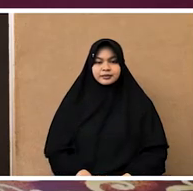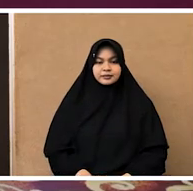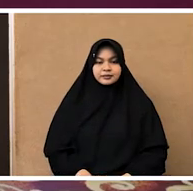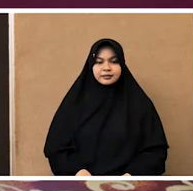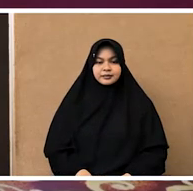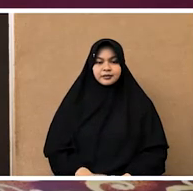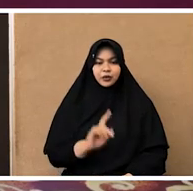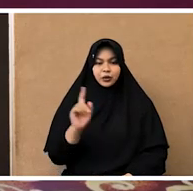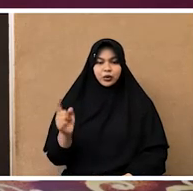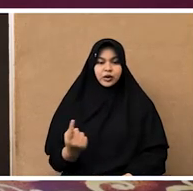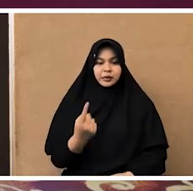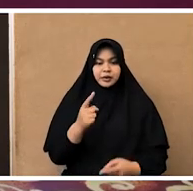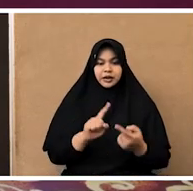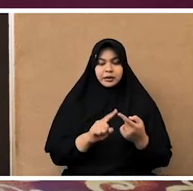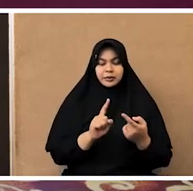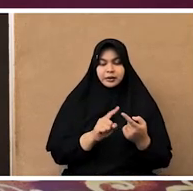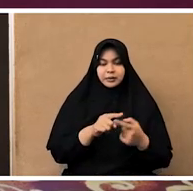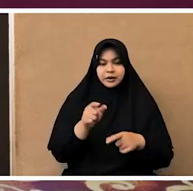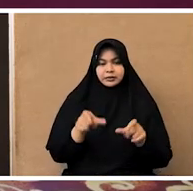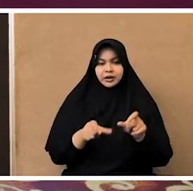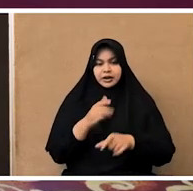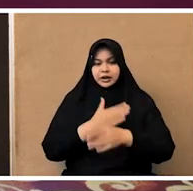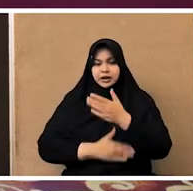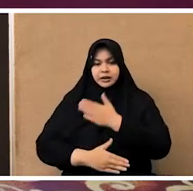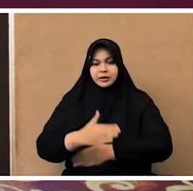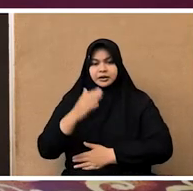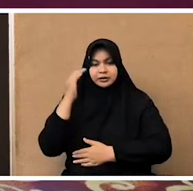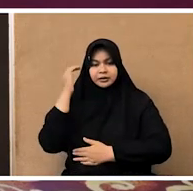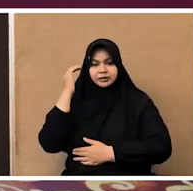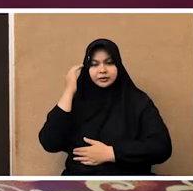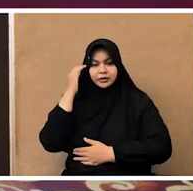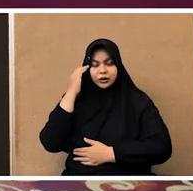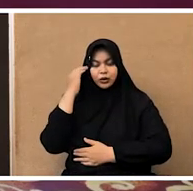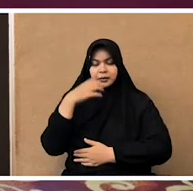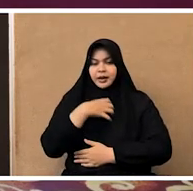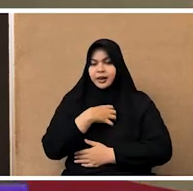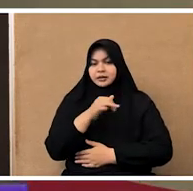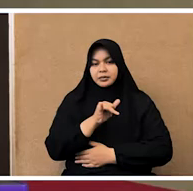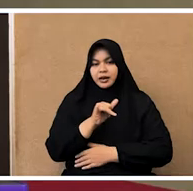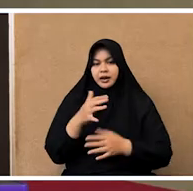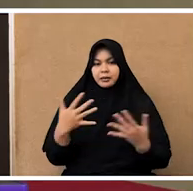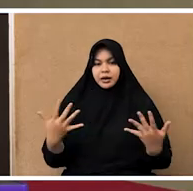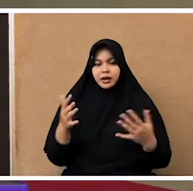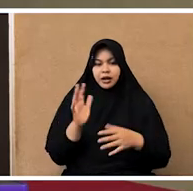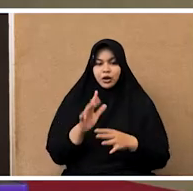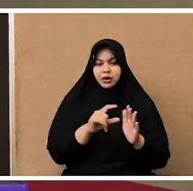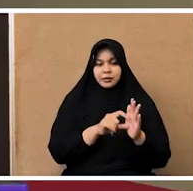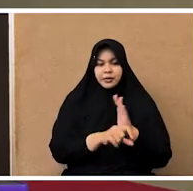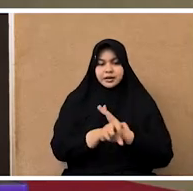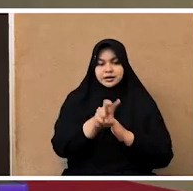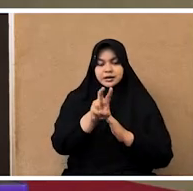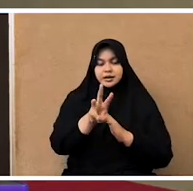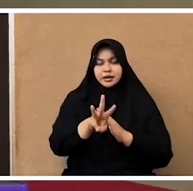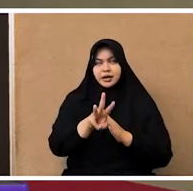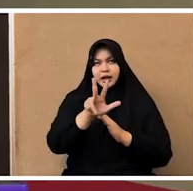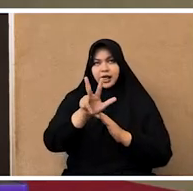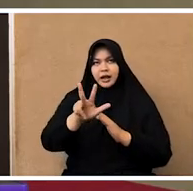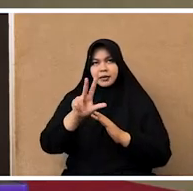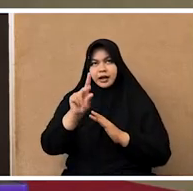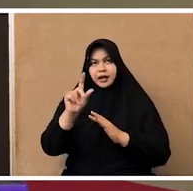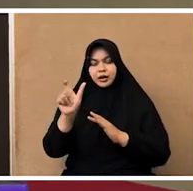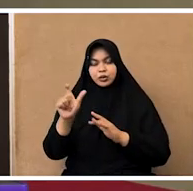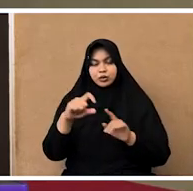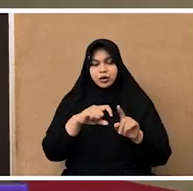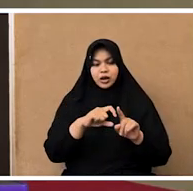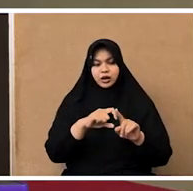utamanya teman-teman difabel mental dan intelektual yaitu Seperti apa baik Kalau di pasal 38 RUU